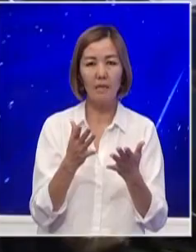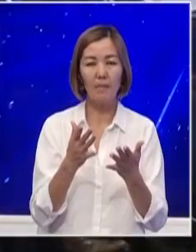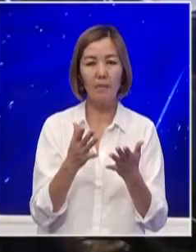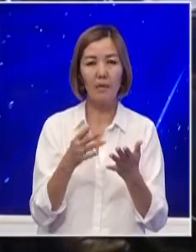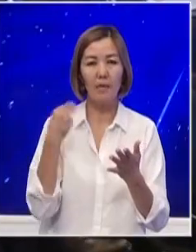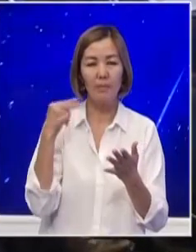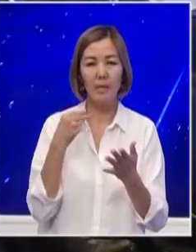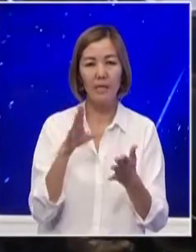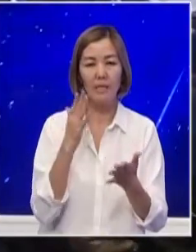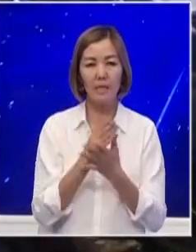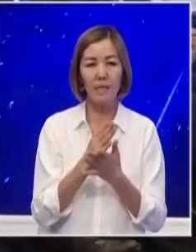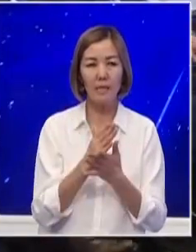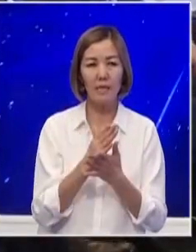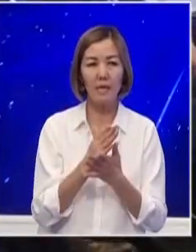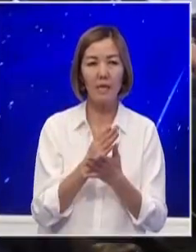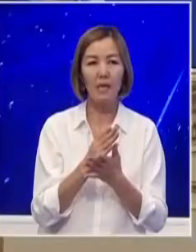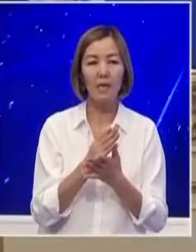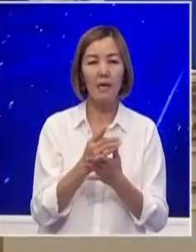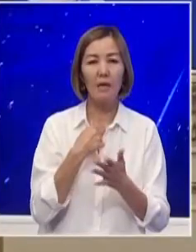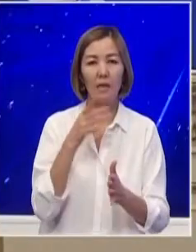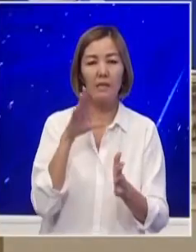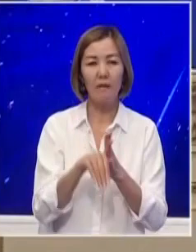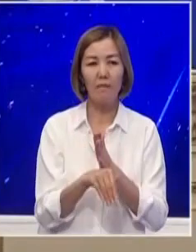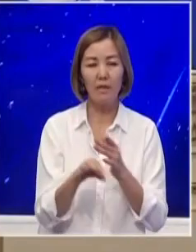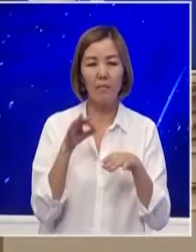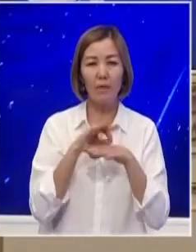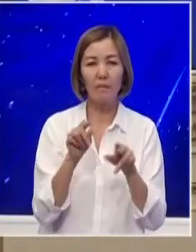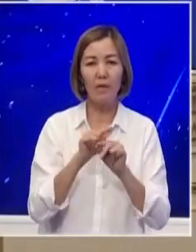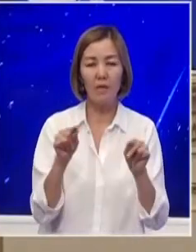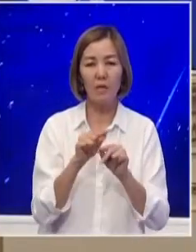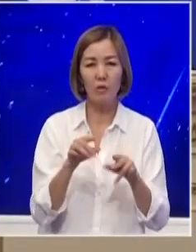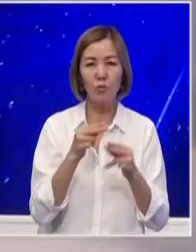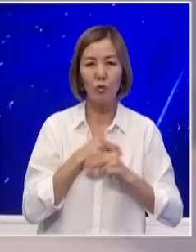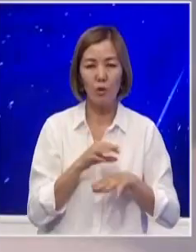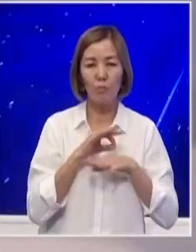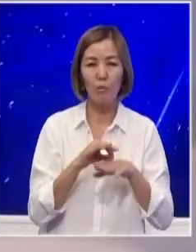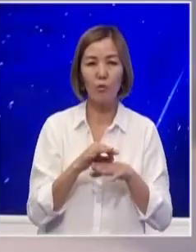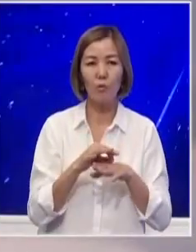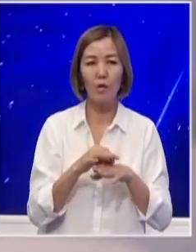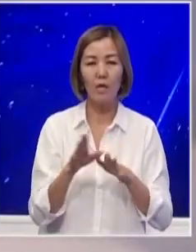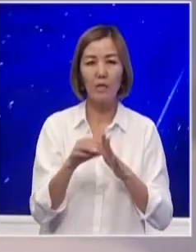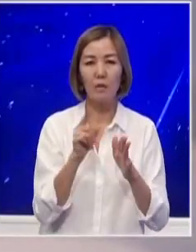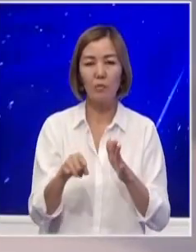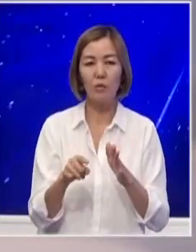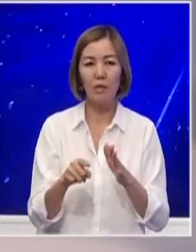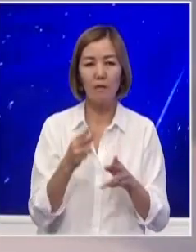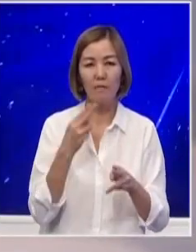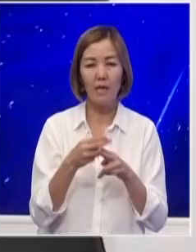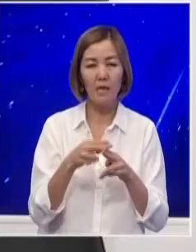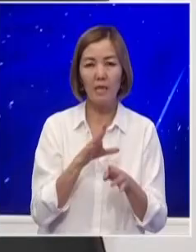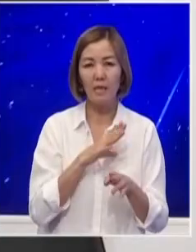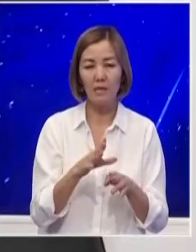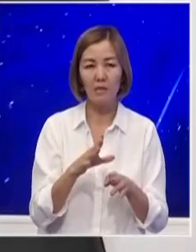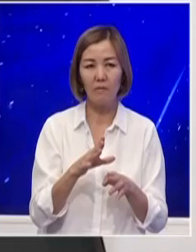президента. Задача Маслихата – призывать население к голосованию, проводить агитационную работу. Однако деятельность депутатов не ограничивается лишь этим.